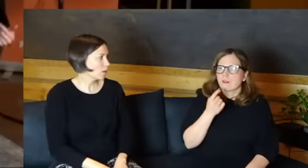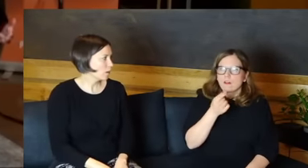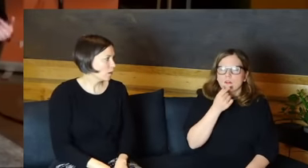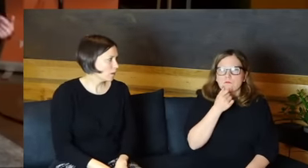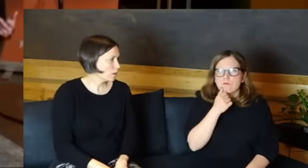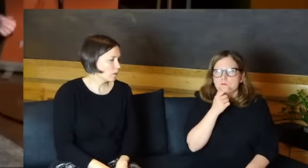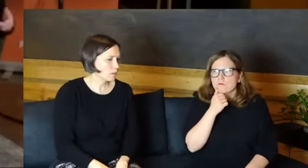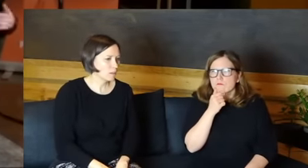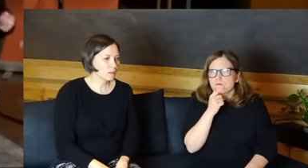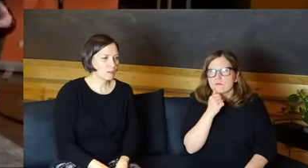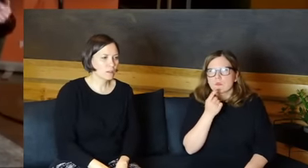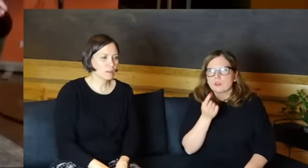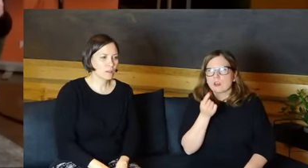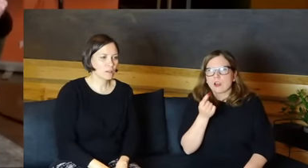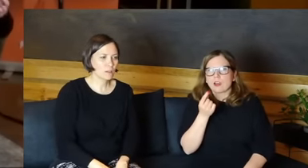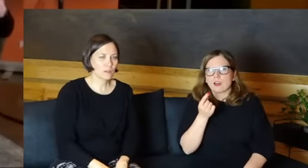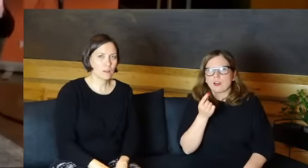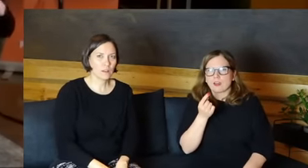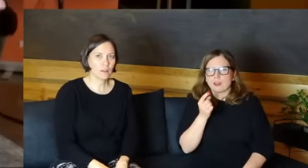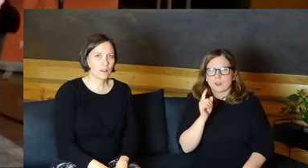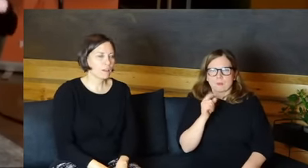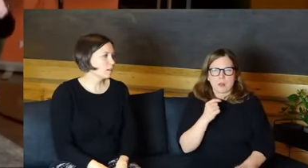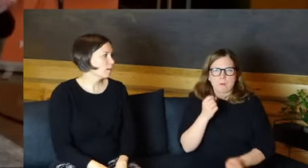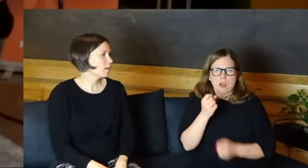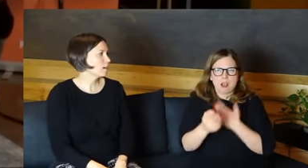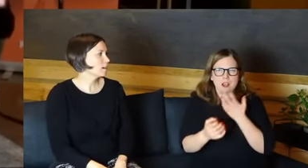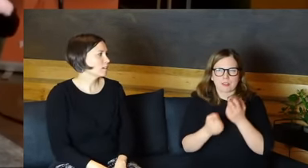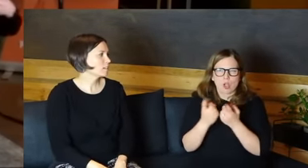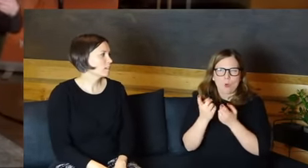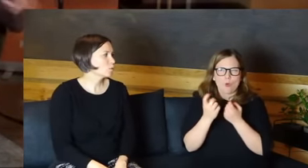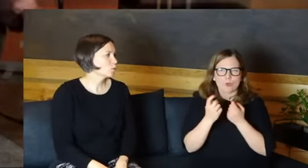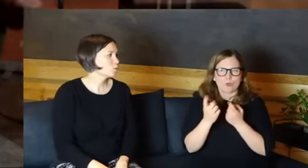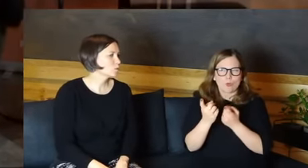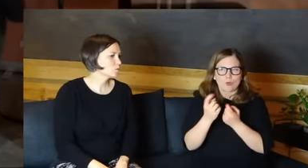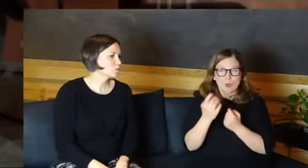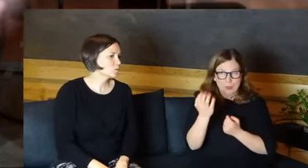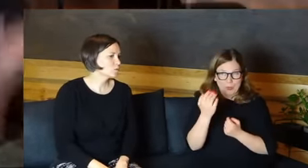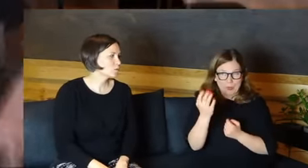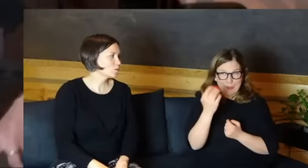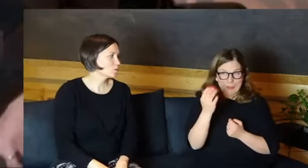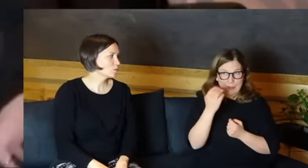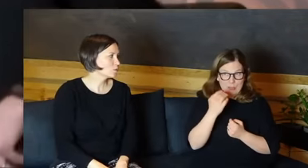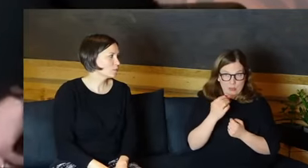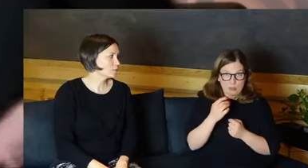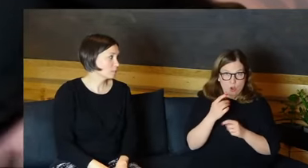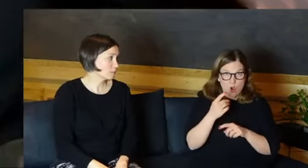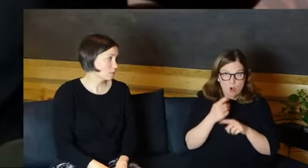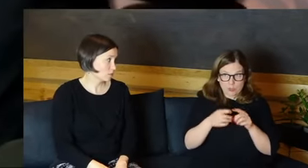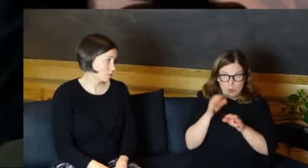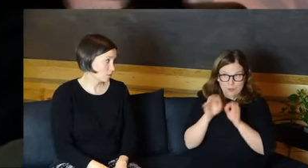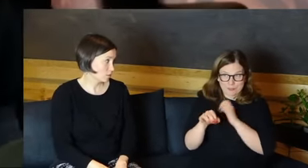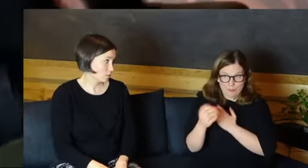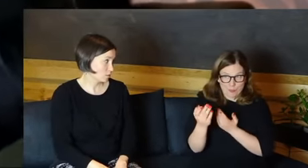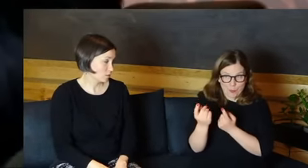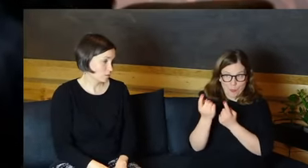Jaa. Jos minä maagisesti kutsuisin, että ne tulisivat tänne, niin tulisivatko he?